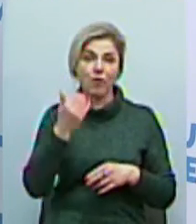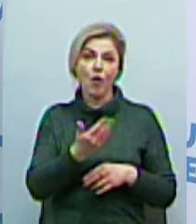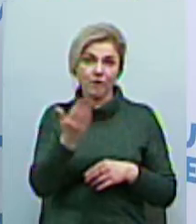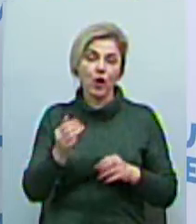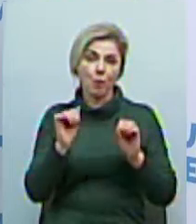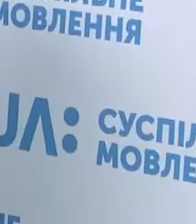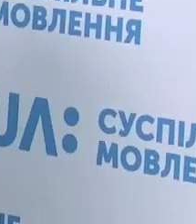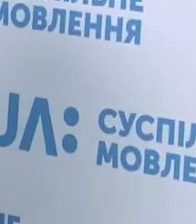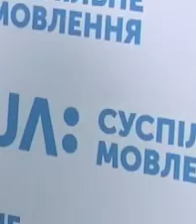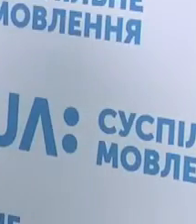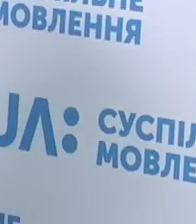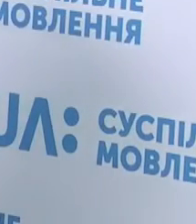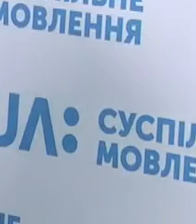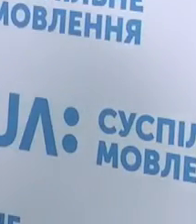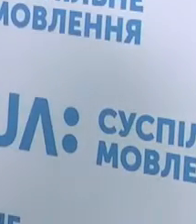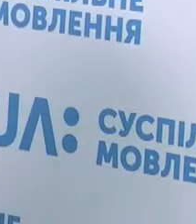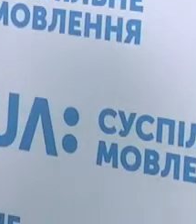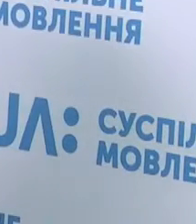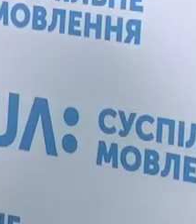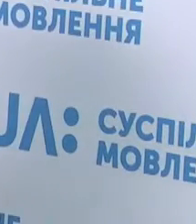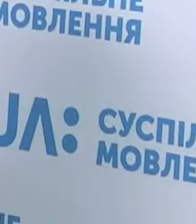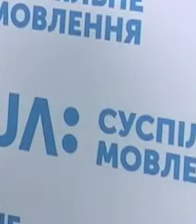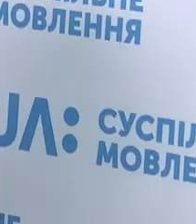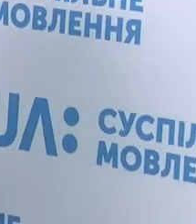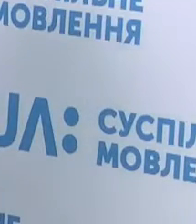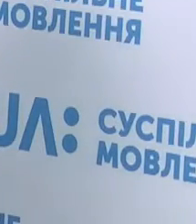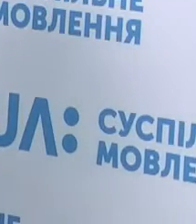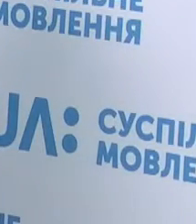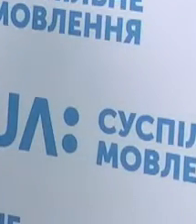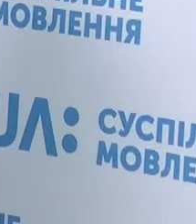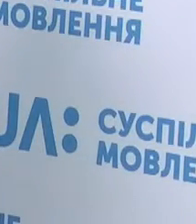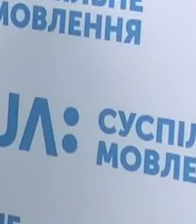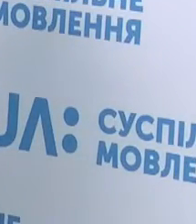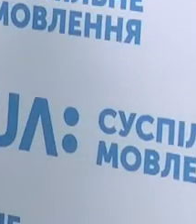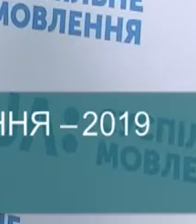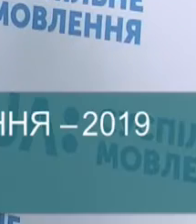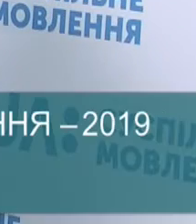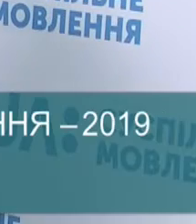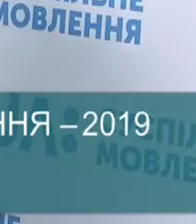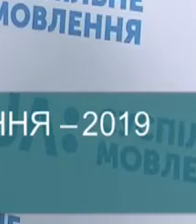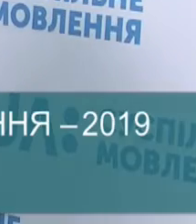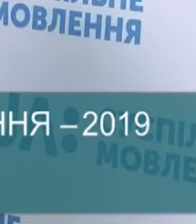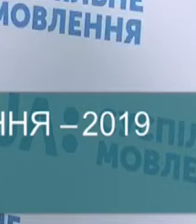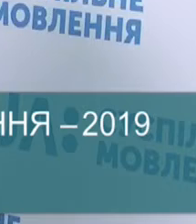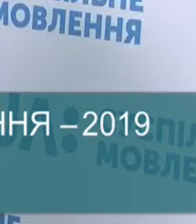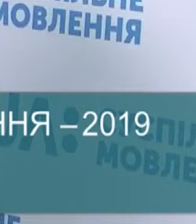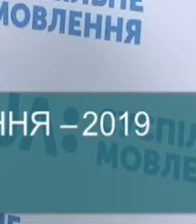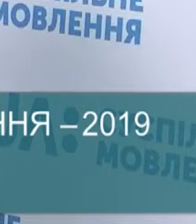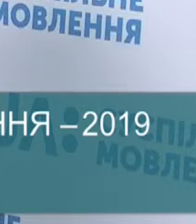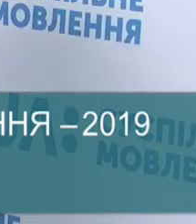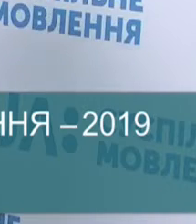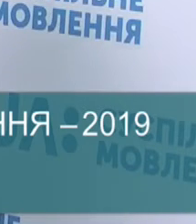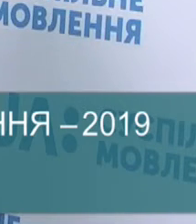ви можете поставити свої запитання. 8 січня розпочалась реєстрація бажаючих взяти участь у